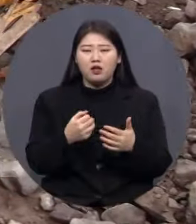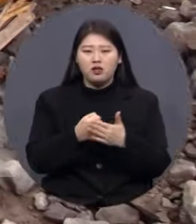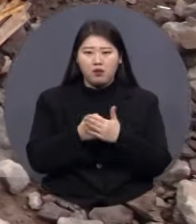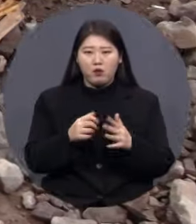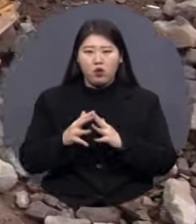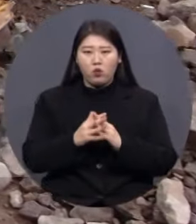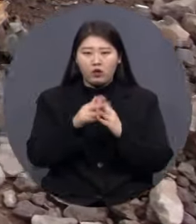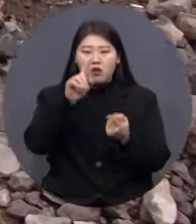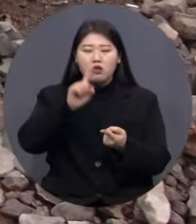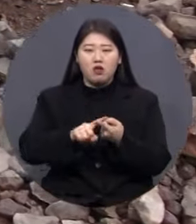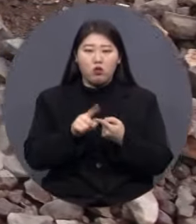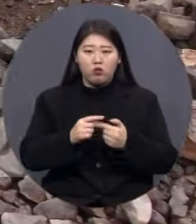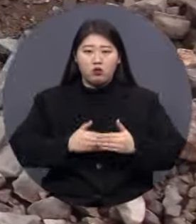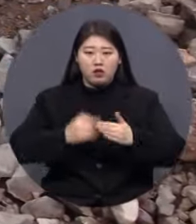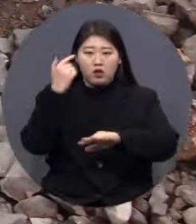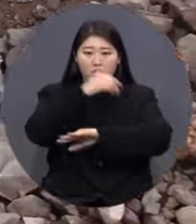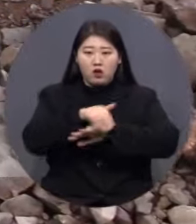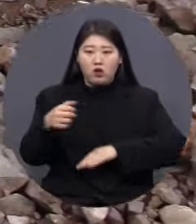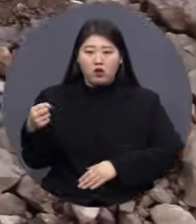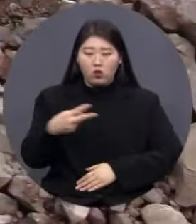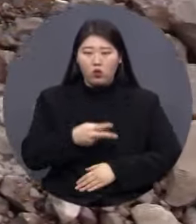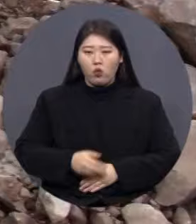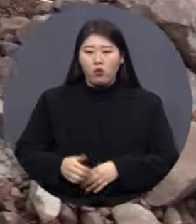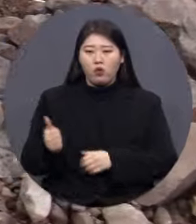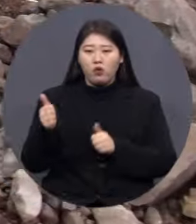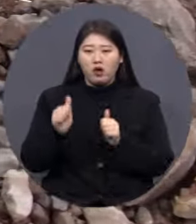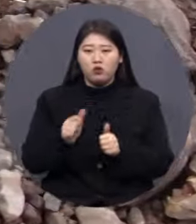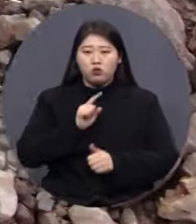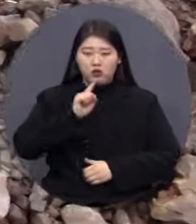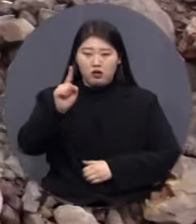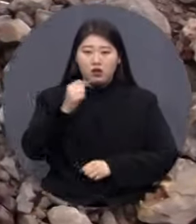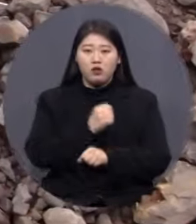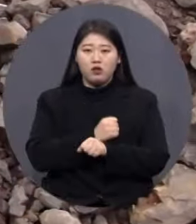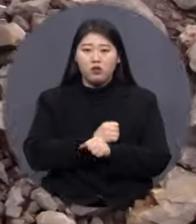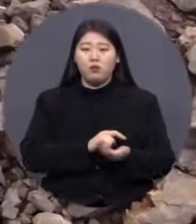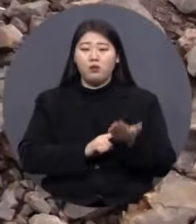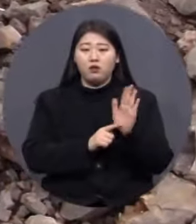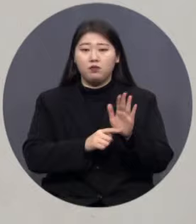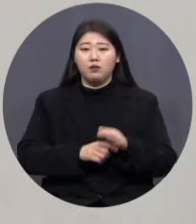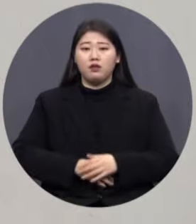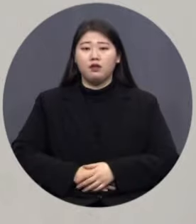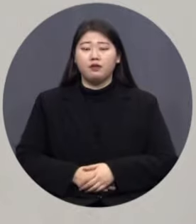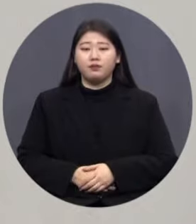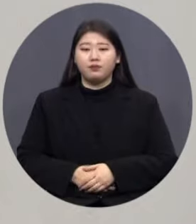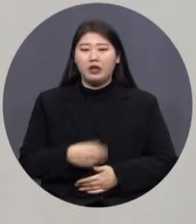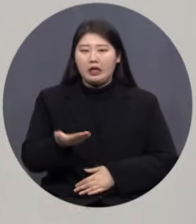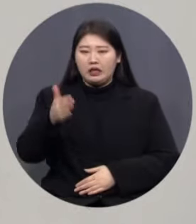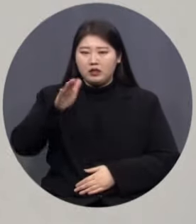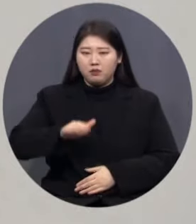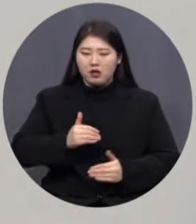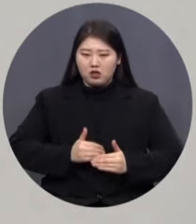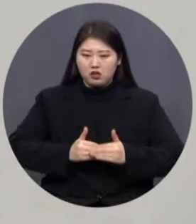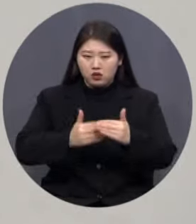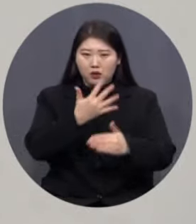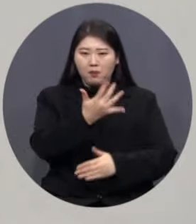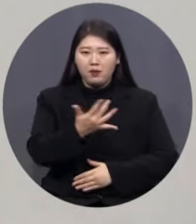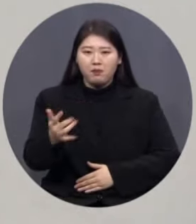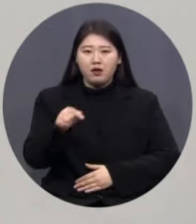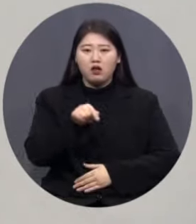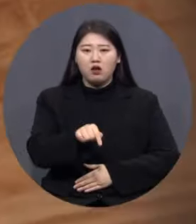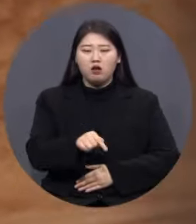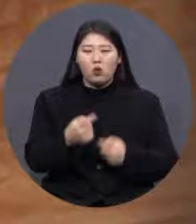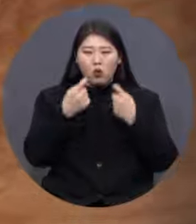추진하겠다며 항소를 통해 절차 누락에대 소명하겠다 입장을 밝혔습니다 하지만 절차 하자가 중대